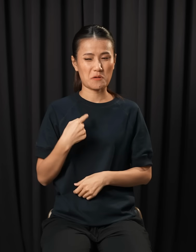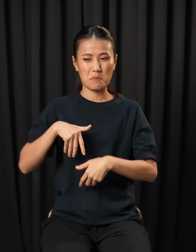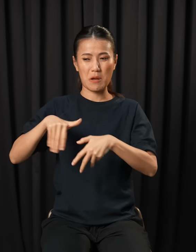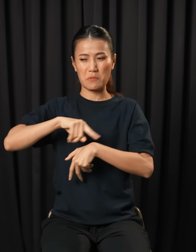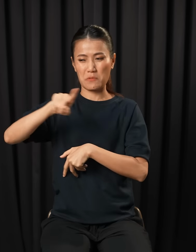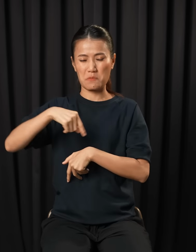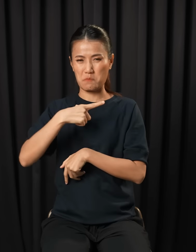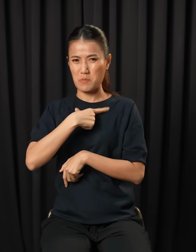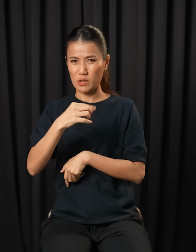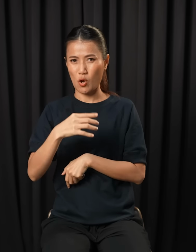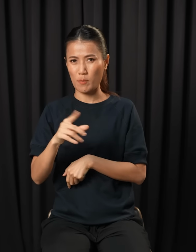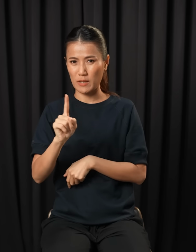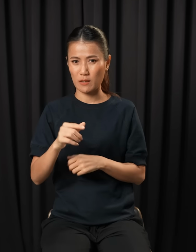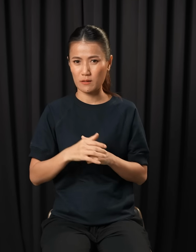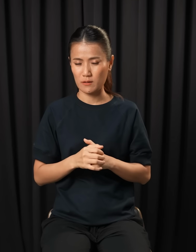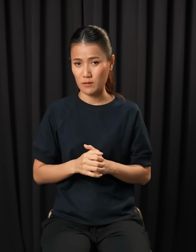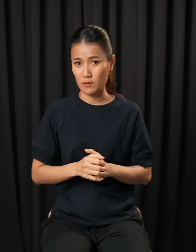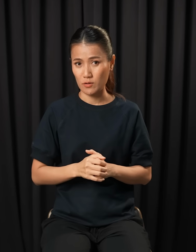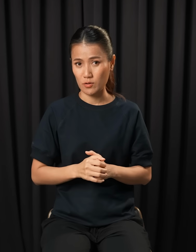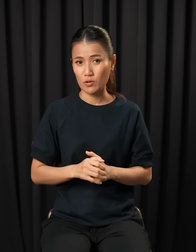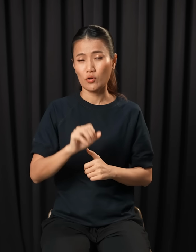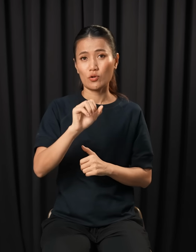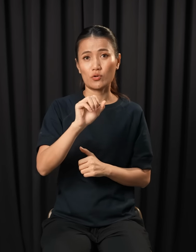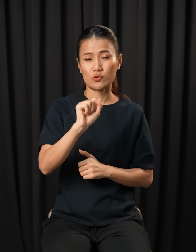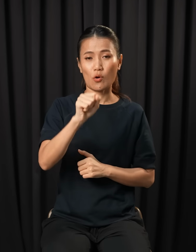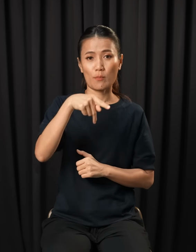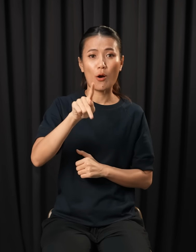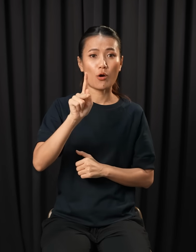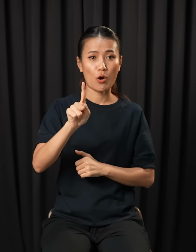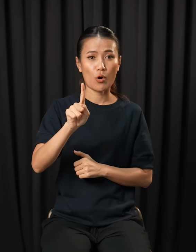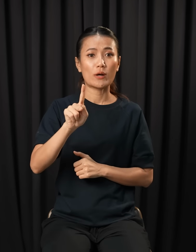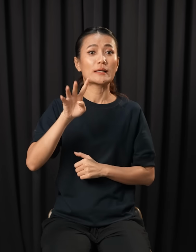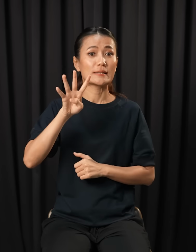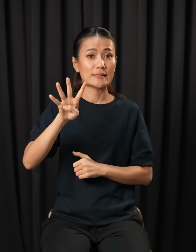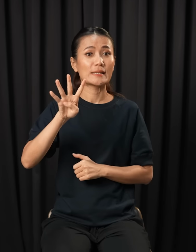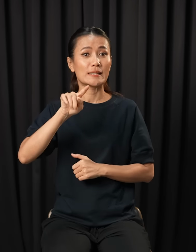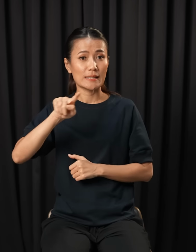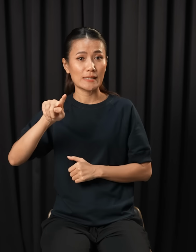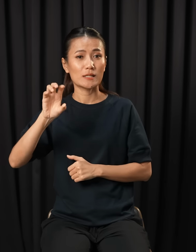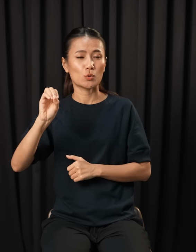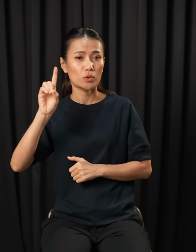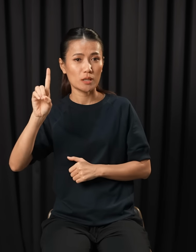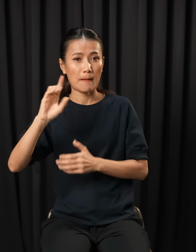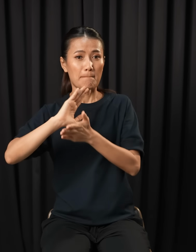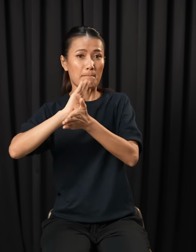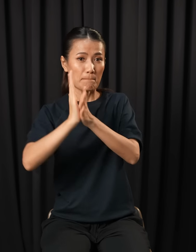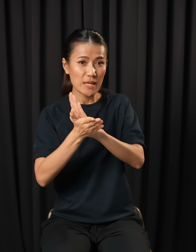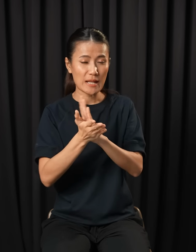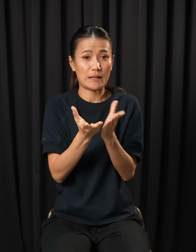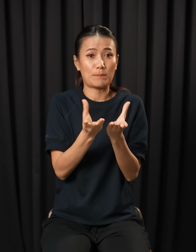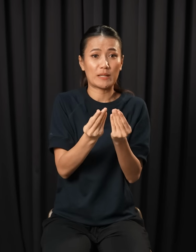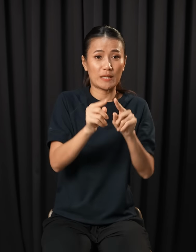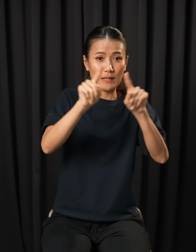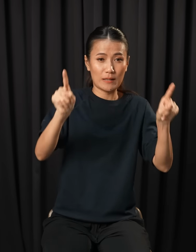โอเคมันมีอันนึงที่คนไม่ค่อยเห็นด้วย ครับ ให้ต้องฟังนิดนึง ฟังครับฟังครับ สปก. 4-01